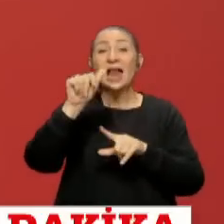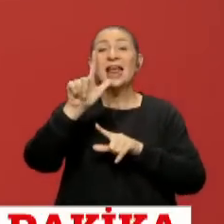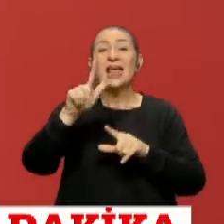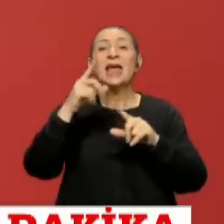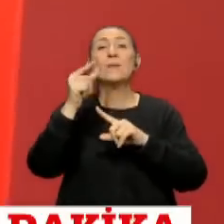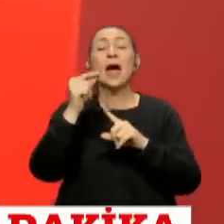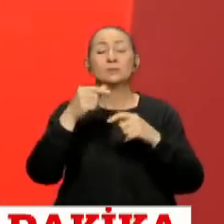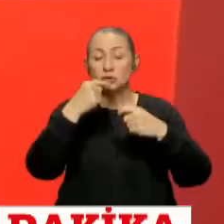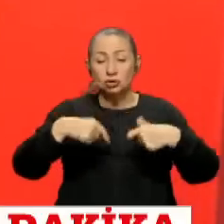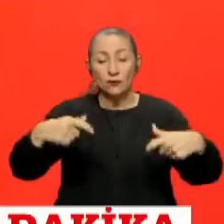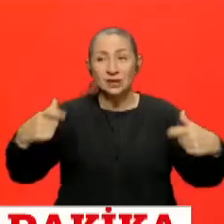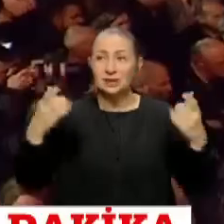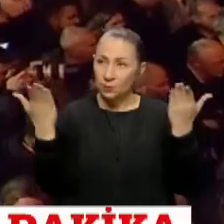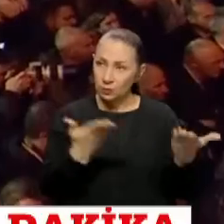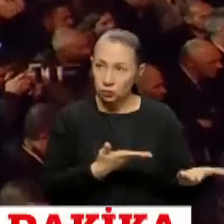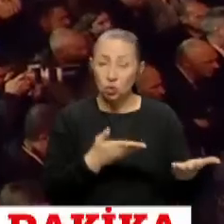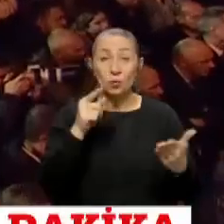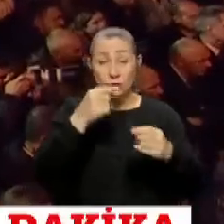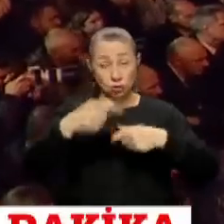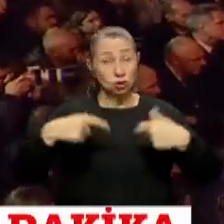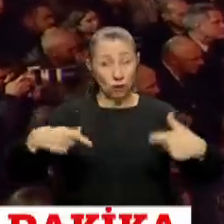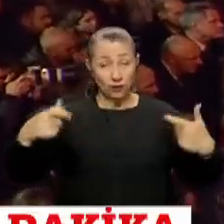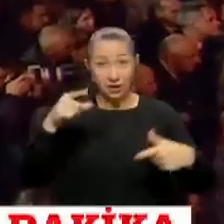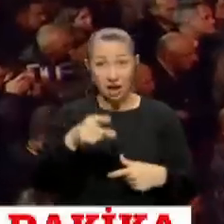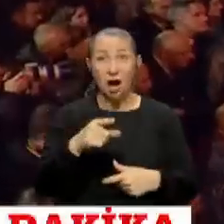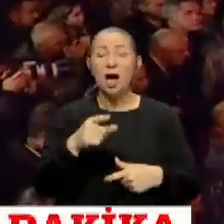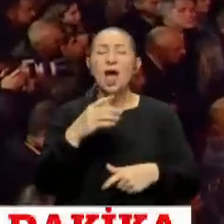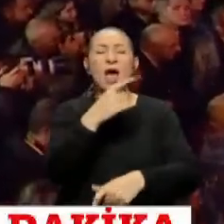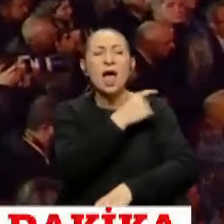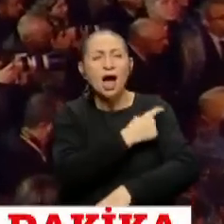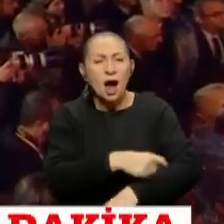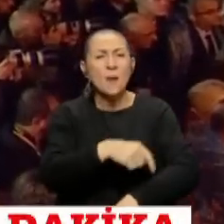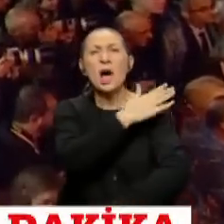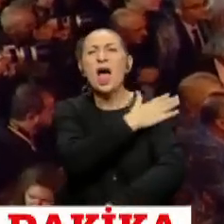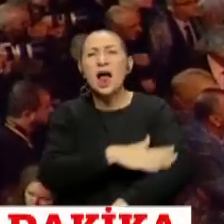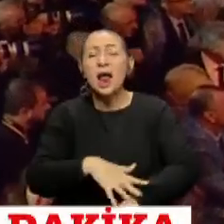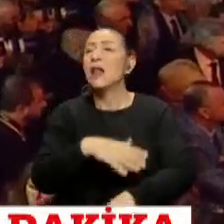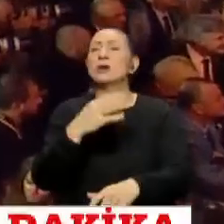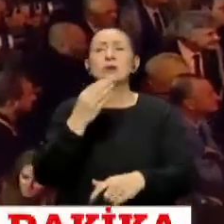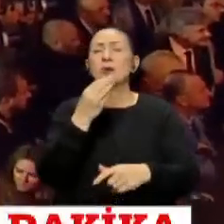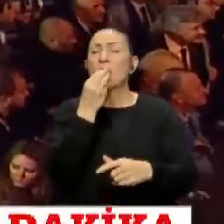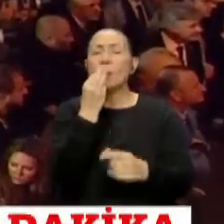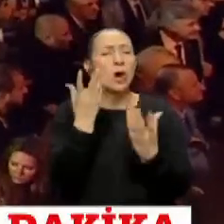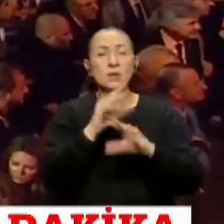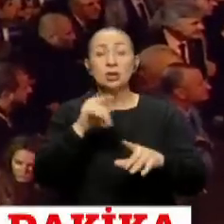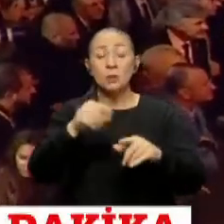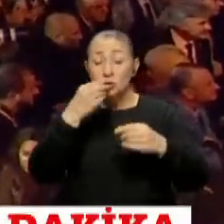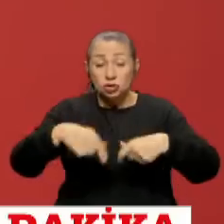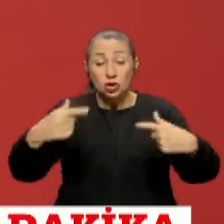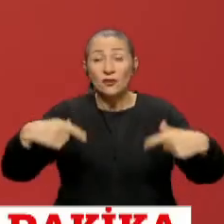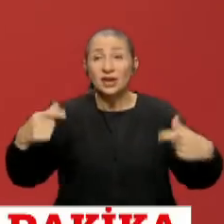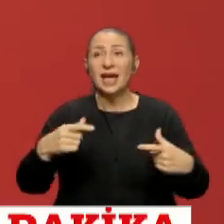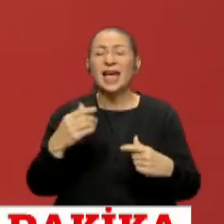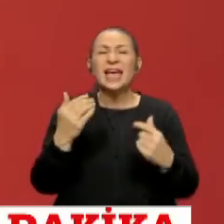İbrahim sofrasına buyurun. Bu sofrada helal haram lokma olmayacak. Bu sofrada